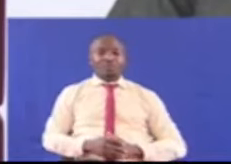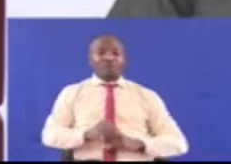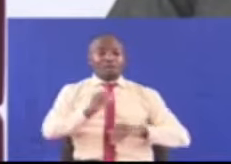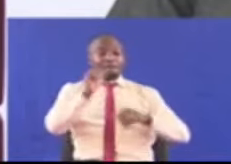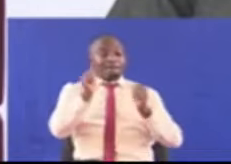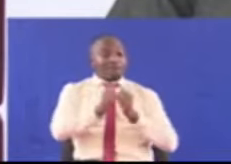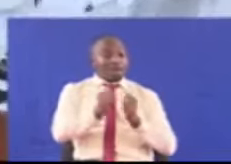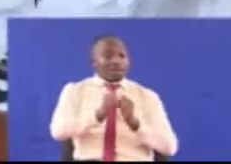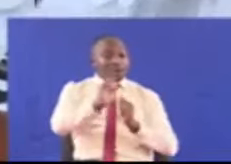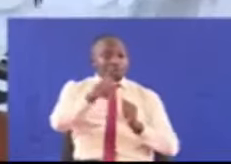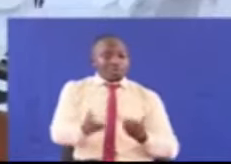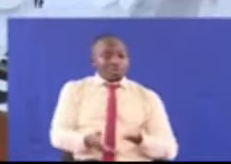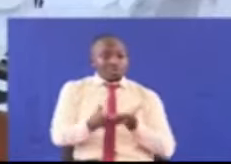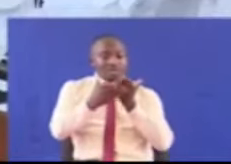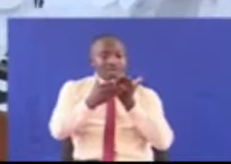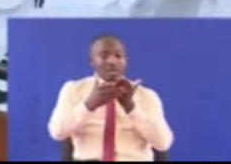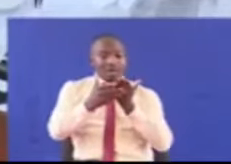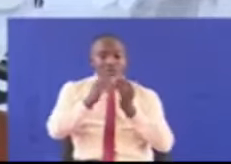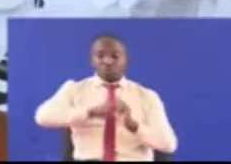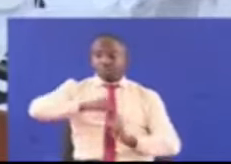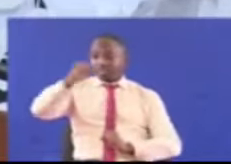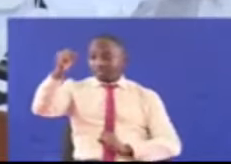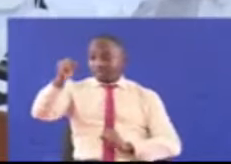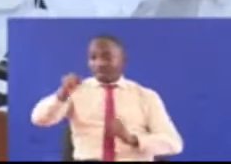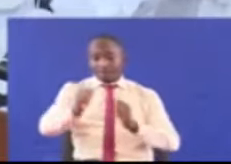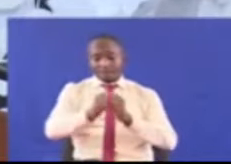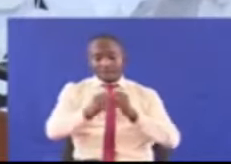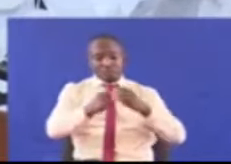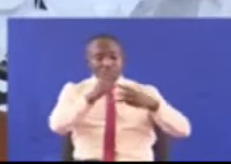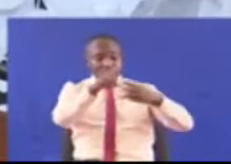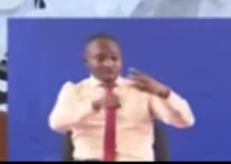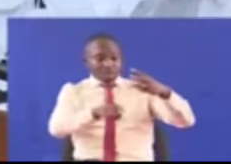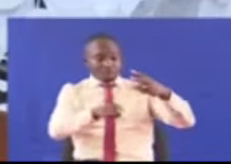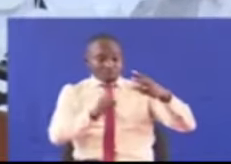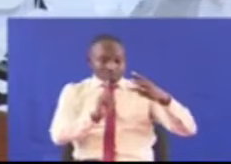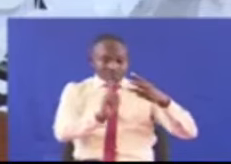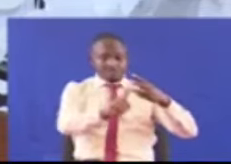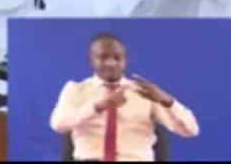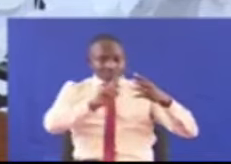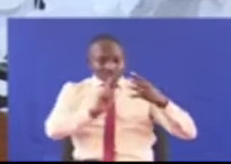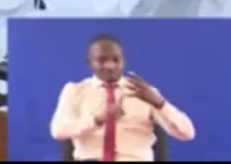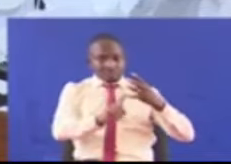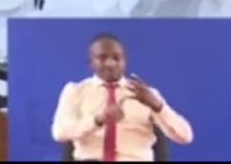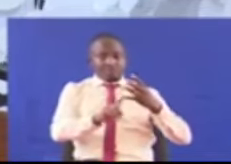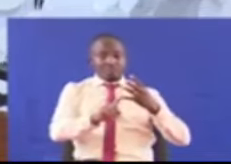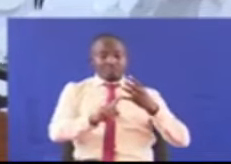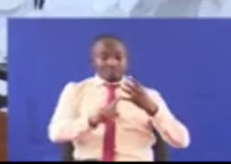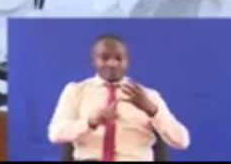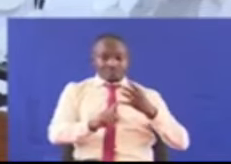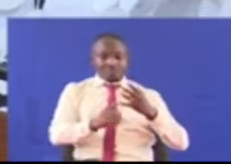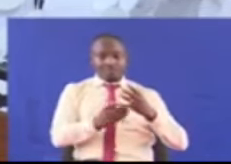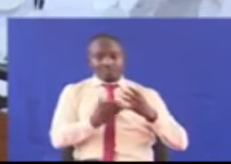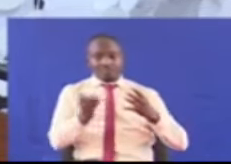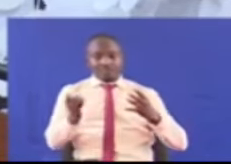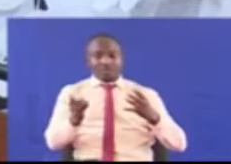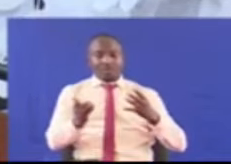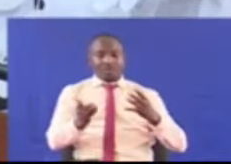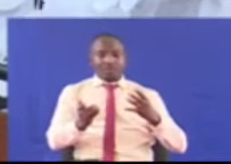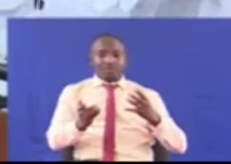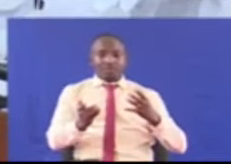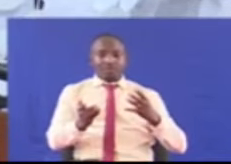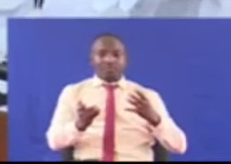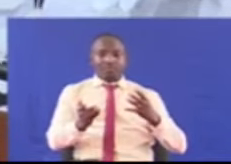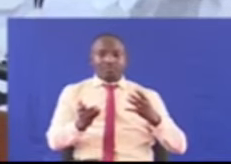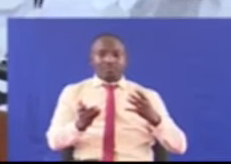katika mambo yaliyomvusha haya matatu, lakini kubwa ni Mwenyezi Mungu.